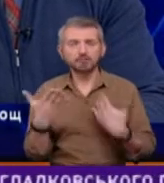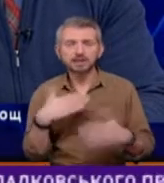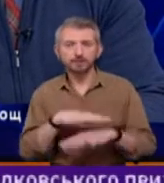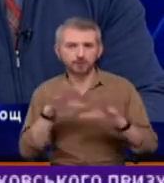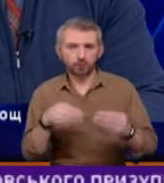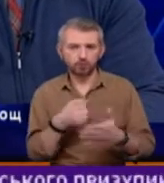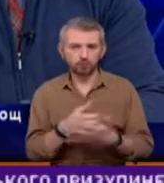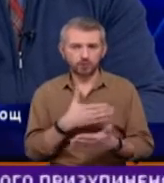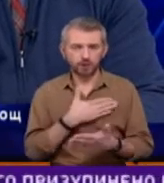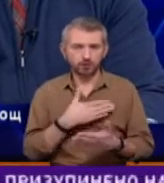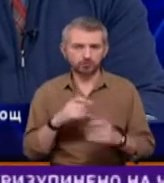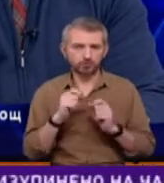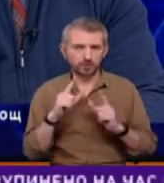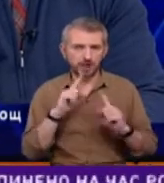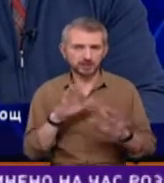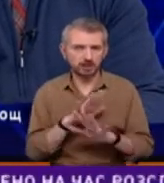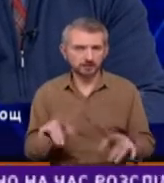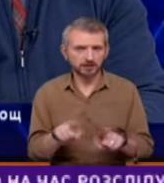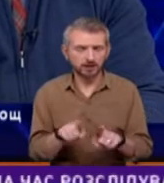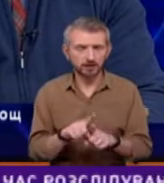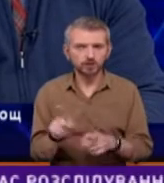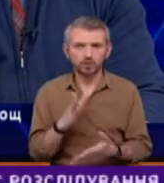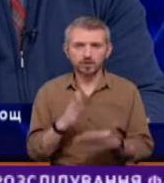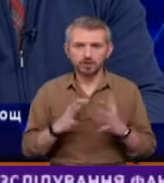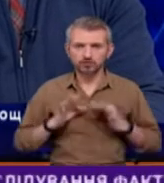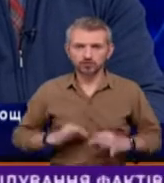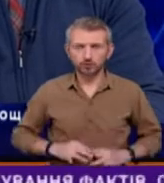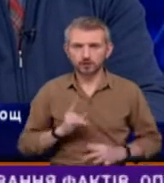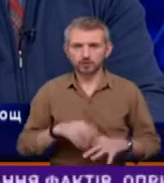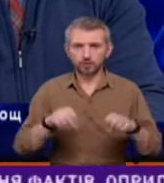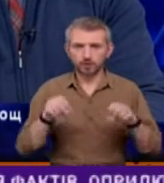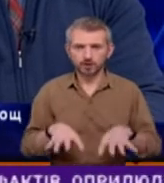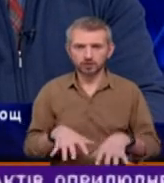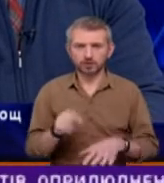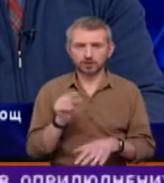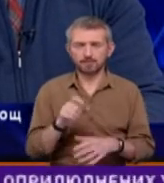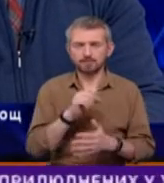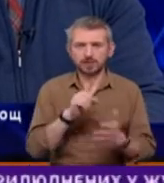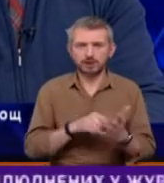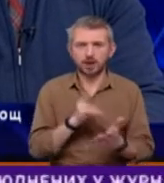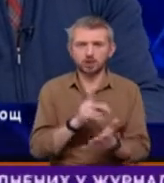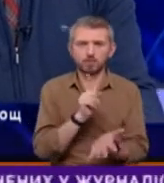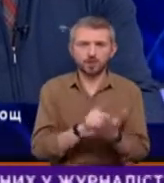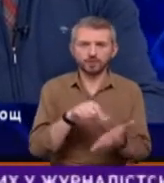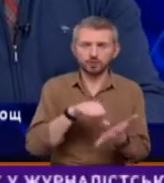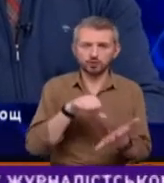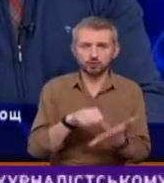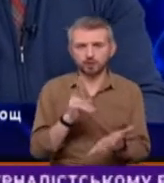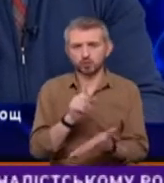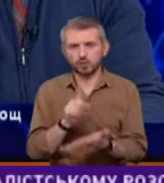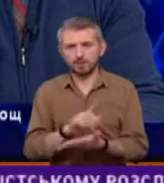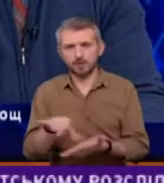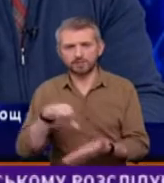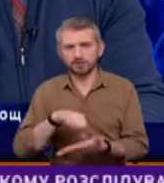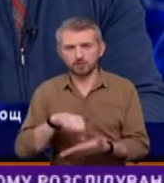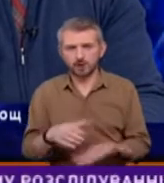цілому до нашої естради такий є, що... Є чиновники, які вирішують там питання, хто має виступати, хто не має